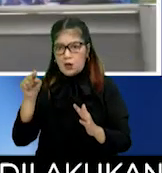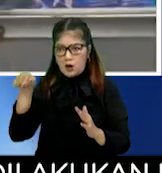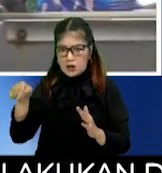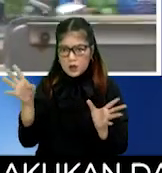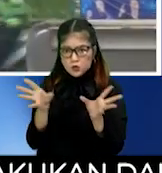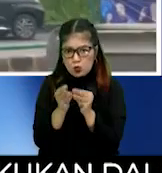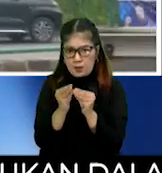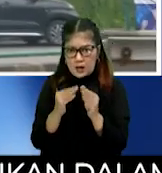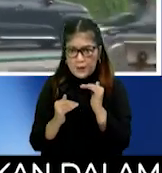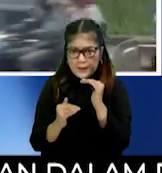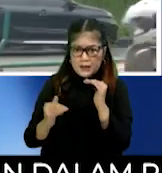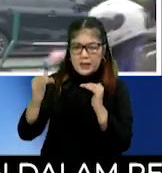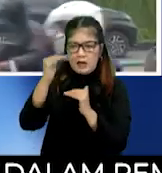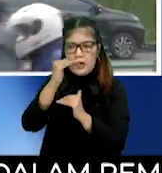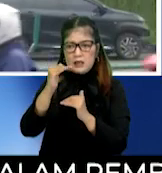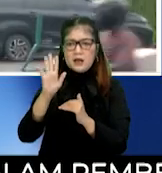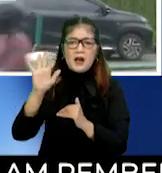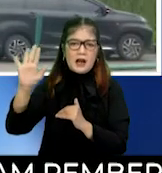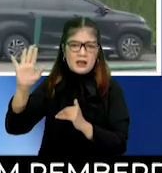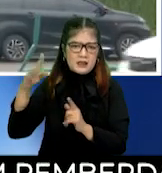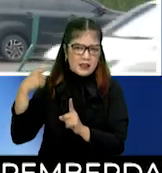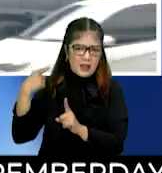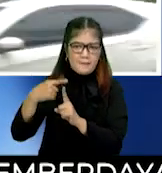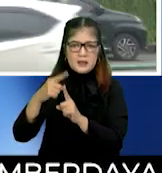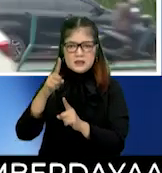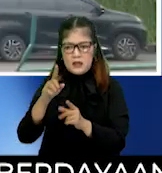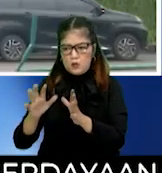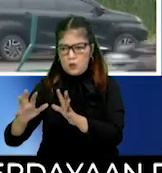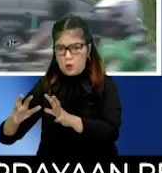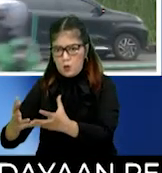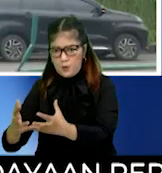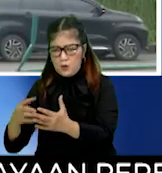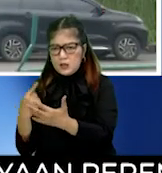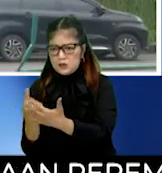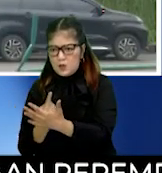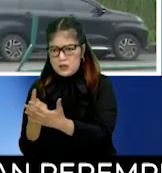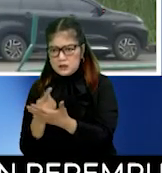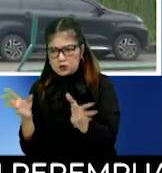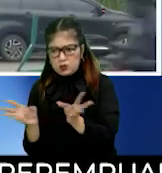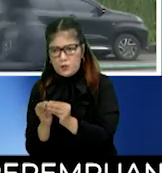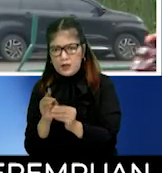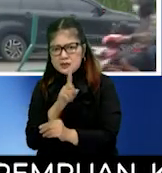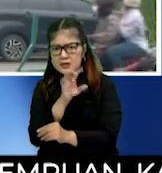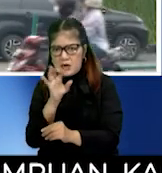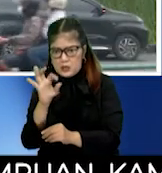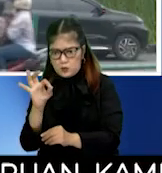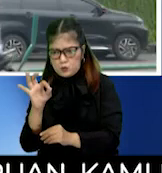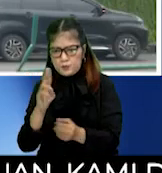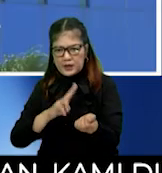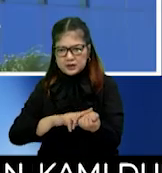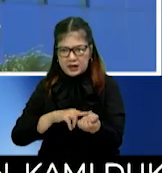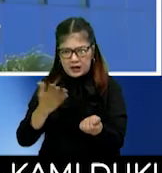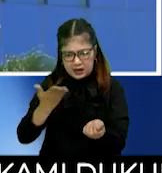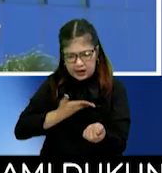lonjakan, ini akan ditambah lagi satu ruang isolasi dengan kapasitas 100 pasien yang nantinya dapat